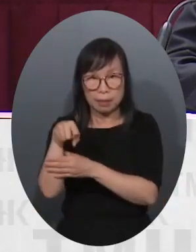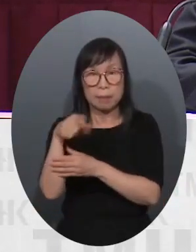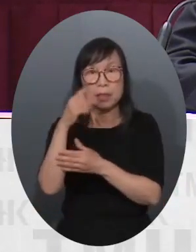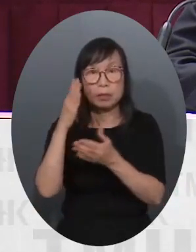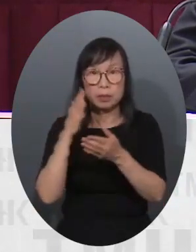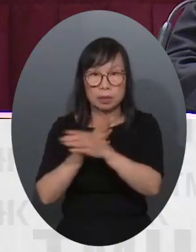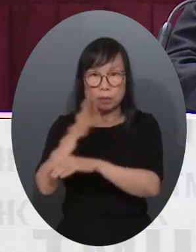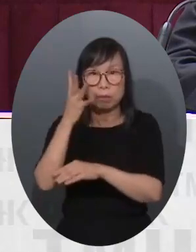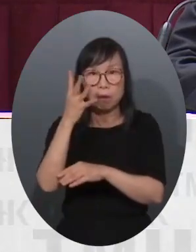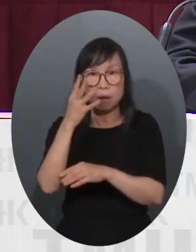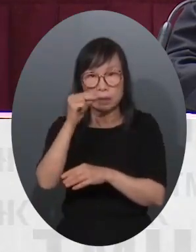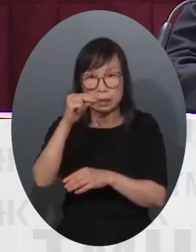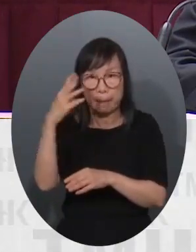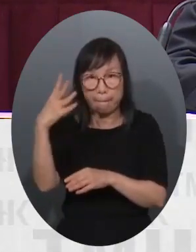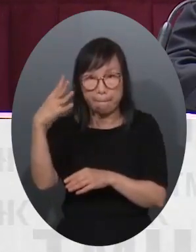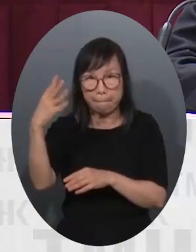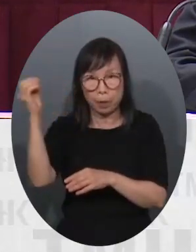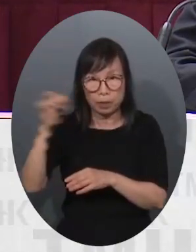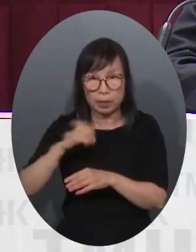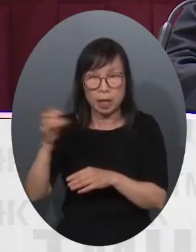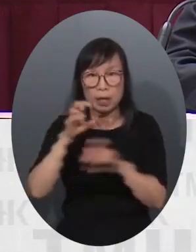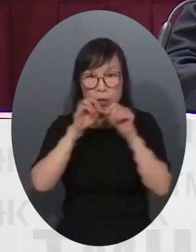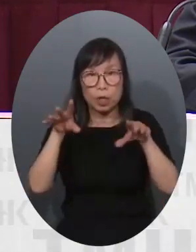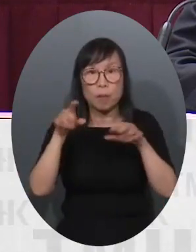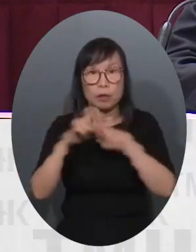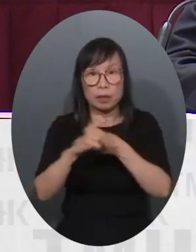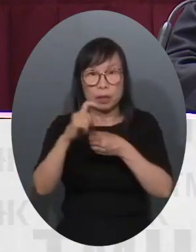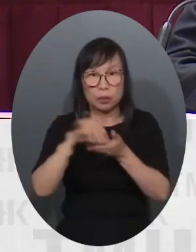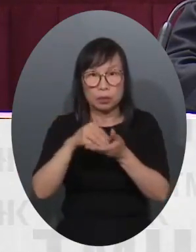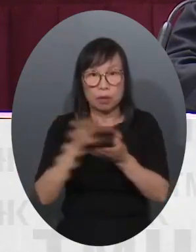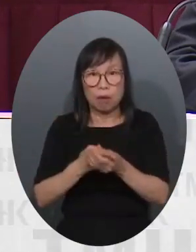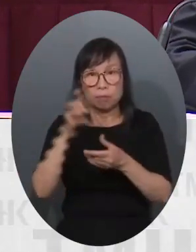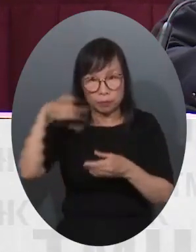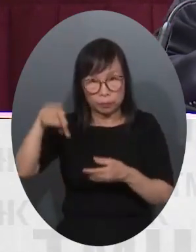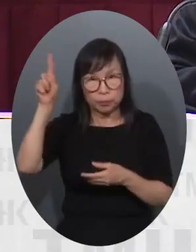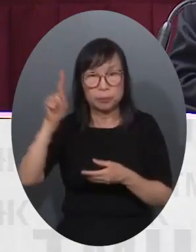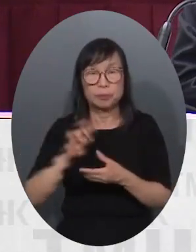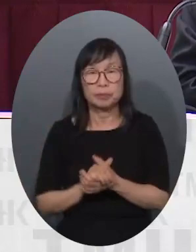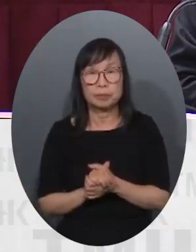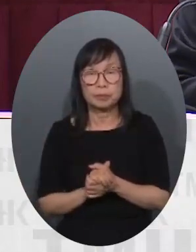超過75%，我宣布第九號決議案獲得通過。